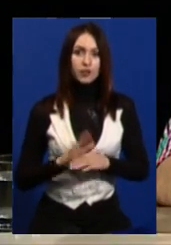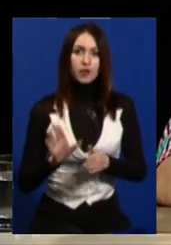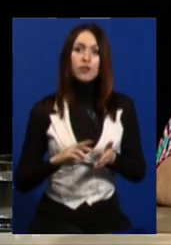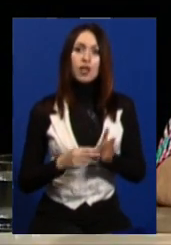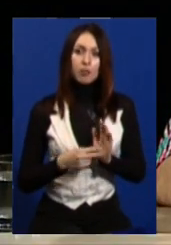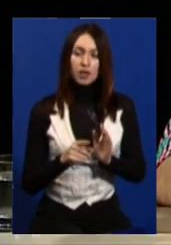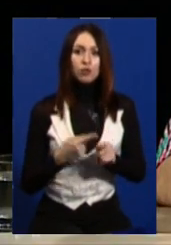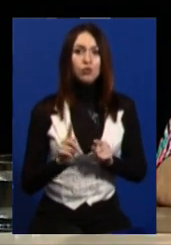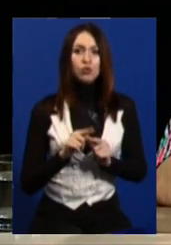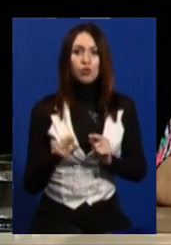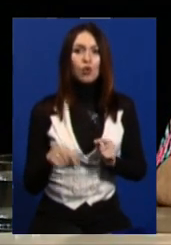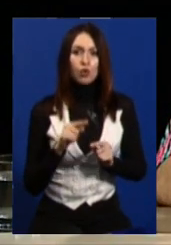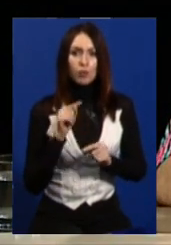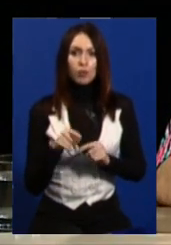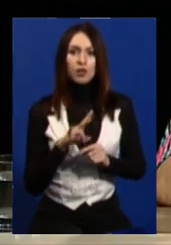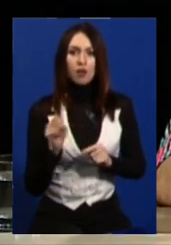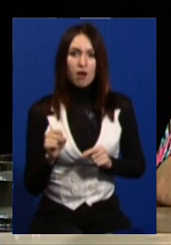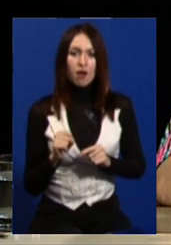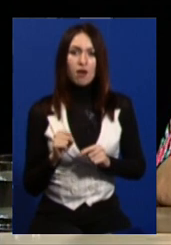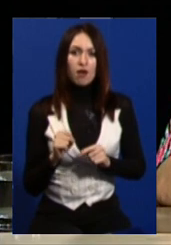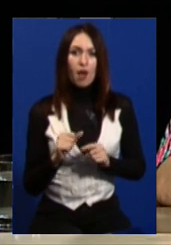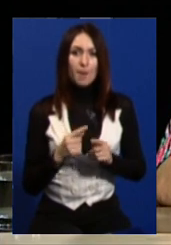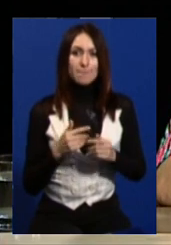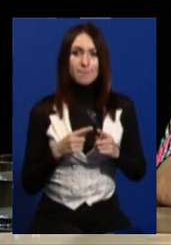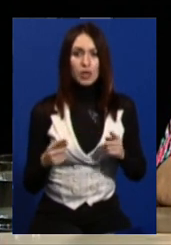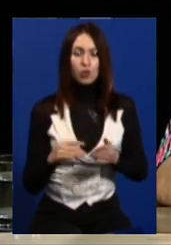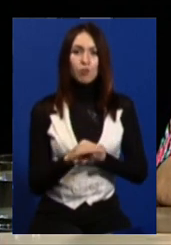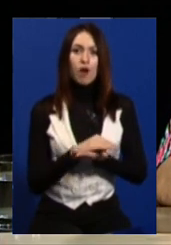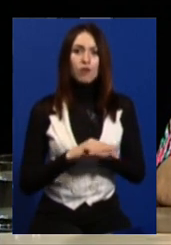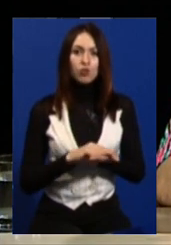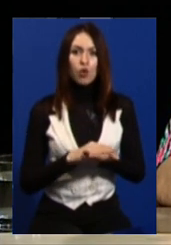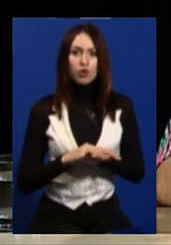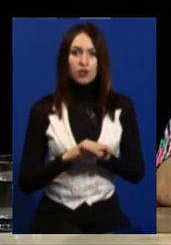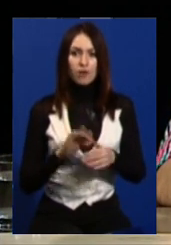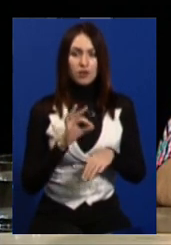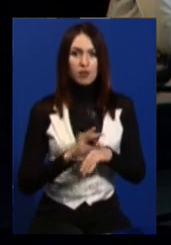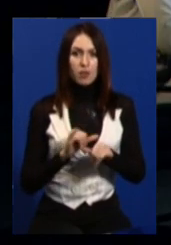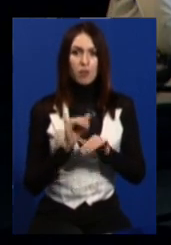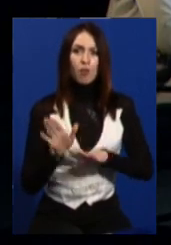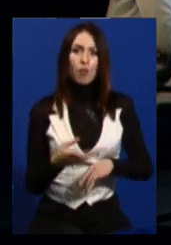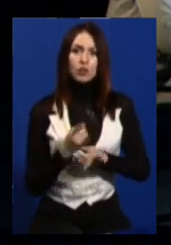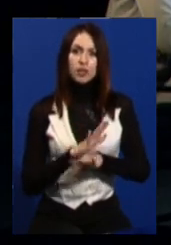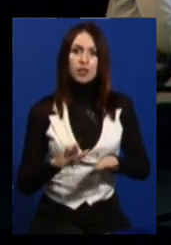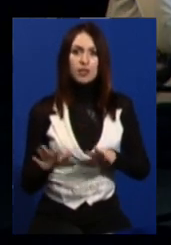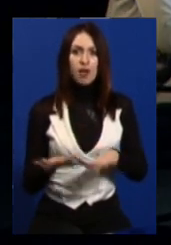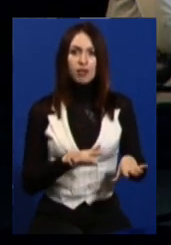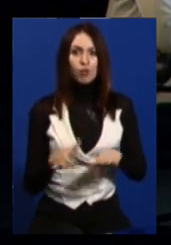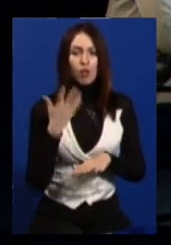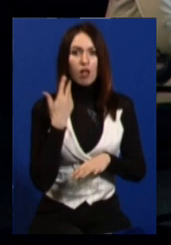запланировано, это то, что оно перепадает на период повторного подъема заболеваемости. После детских каникул, когда